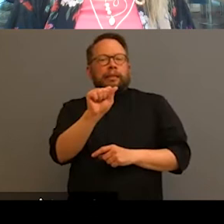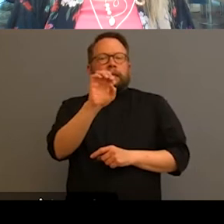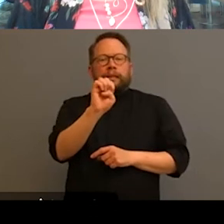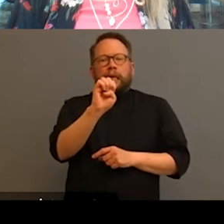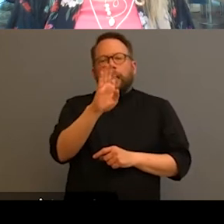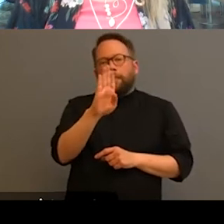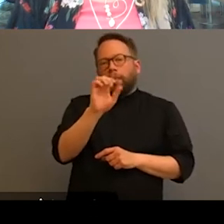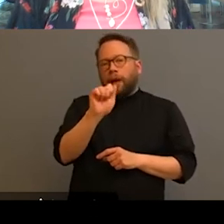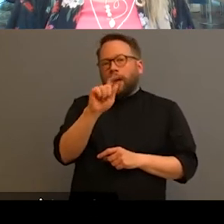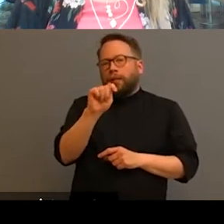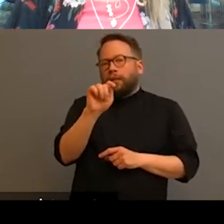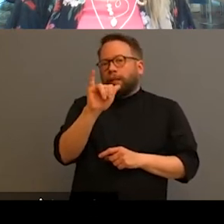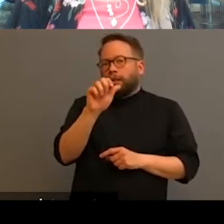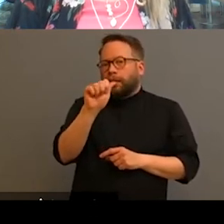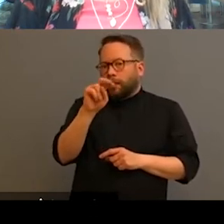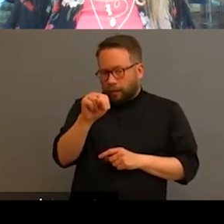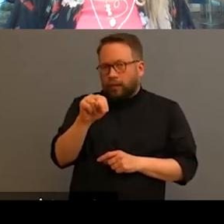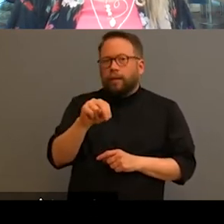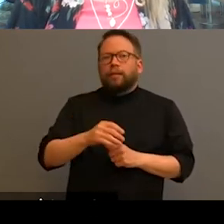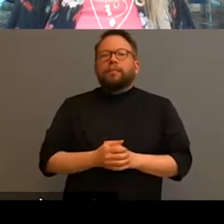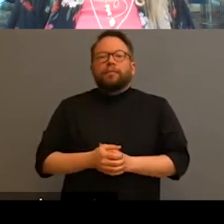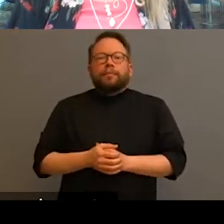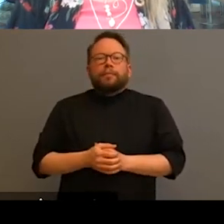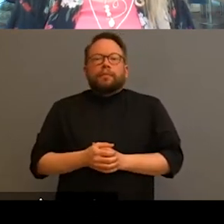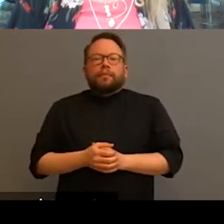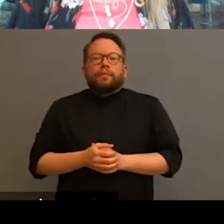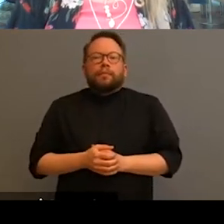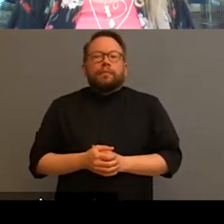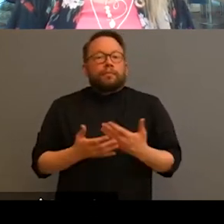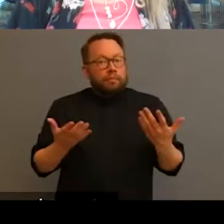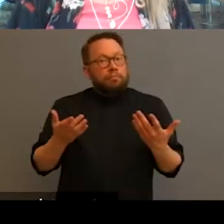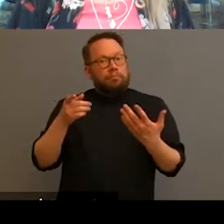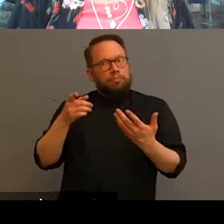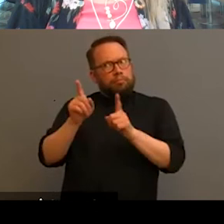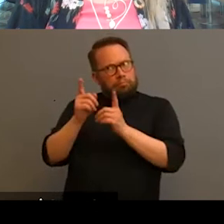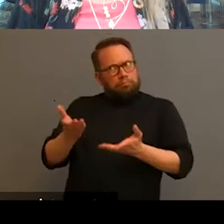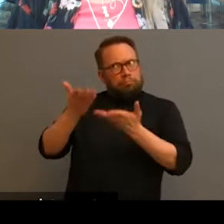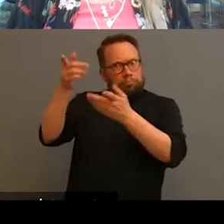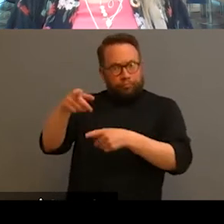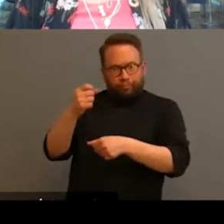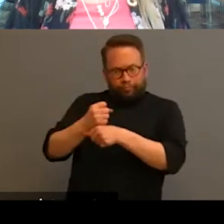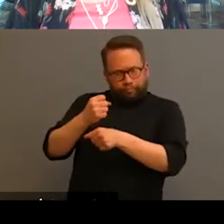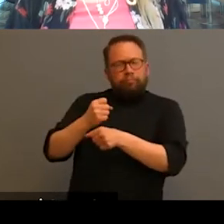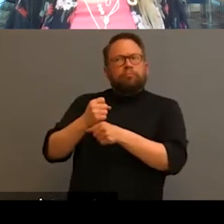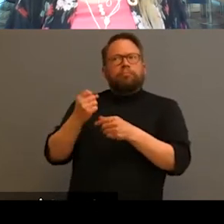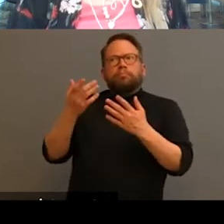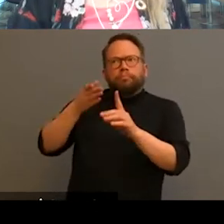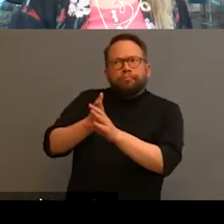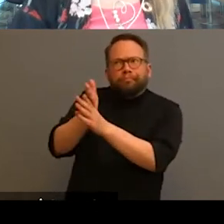case was brought to court, and the final outcome resulted in a positive change.